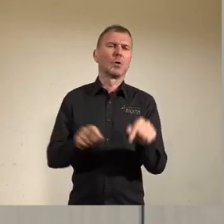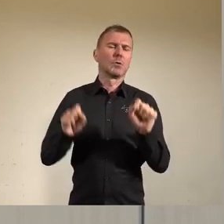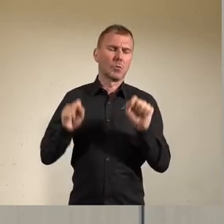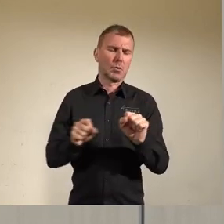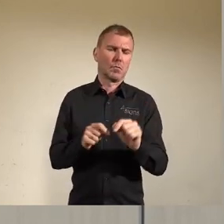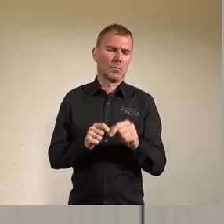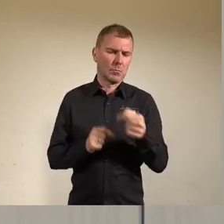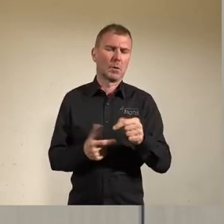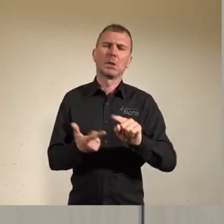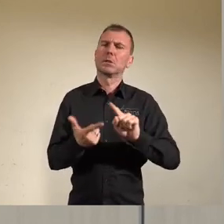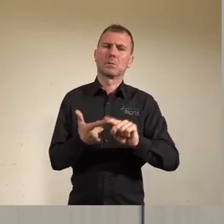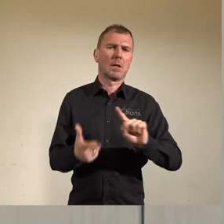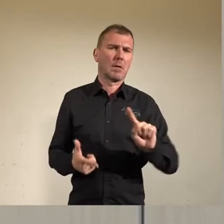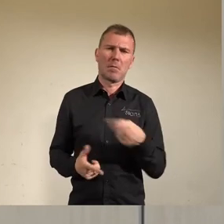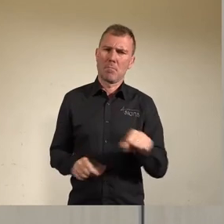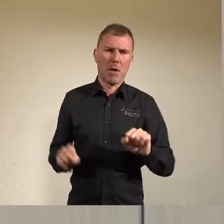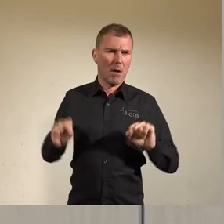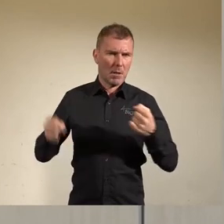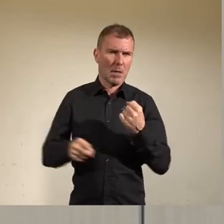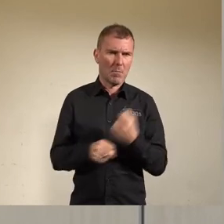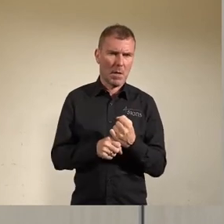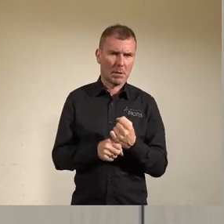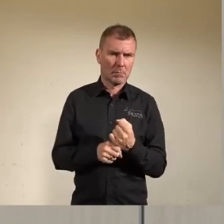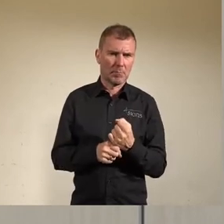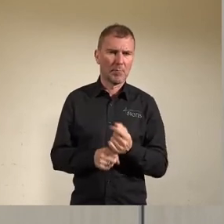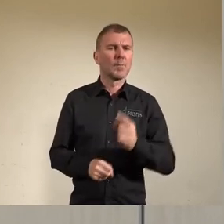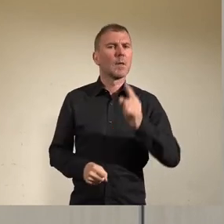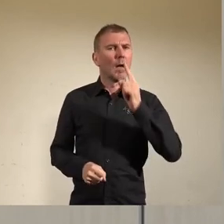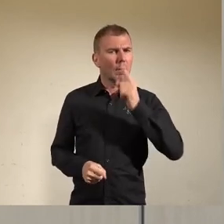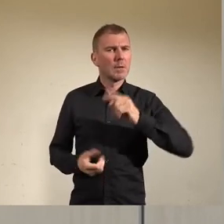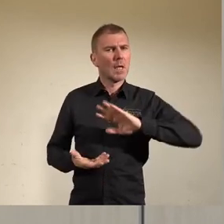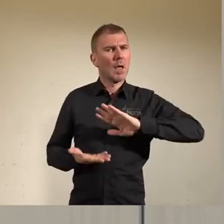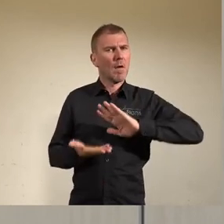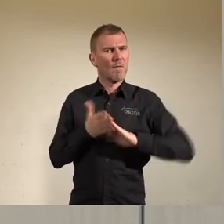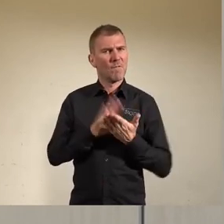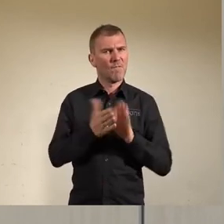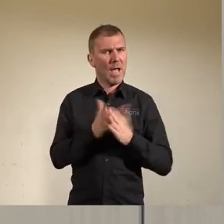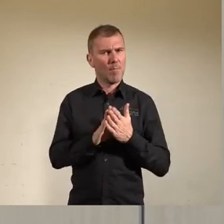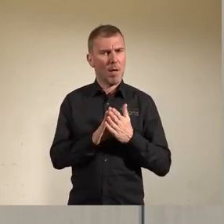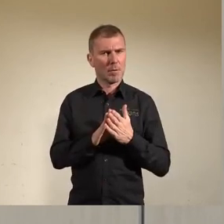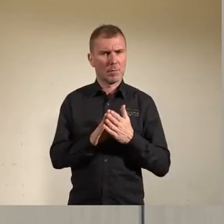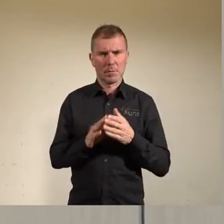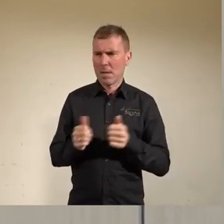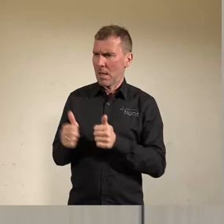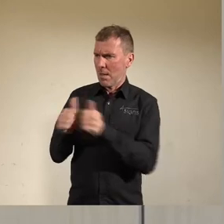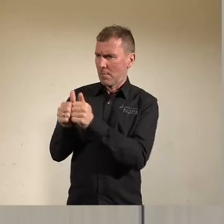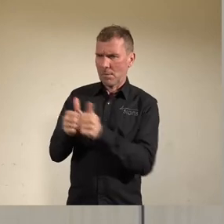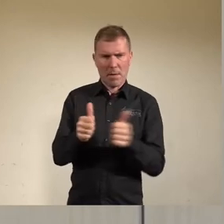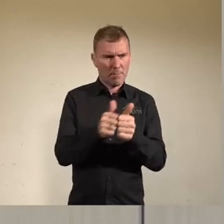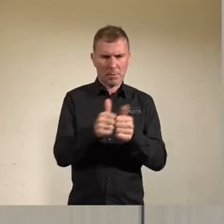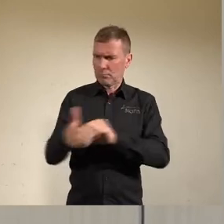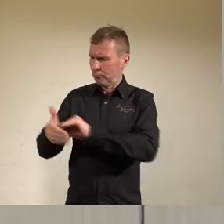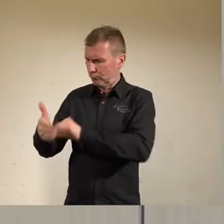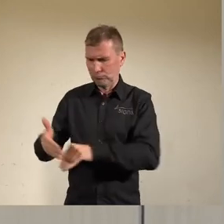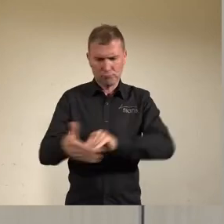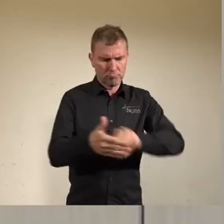wir auch ein zweites Mal tun, wenn wir die entsprechenden Vereinbarungen mit den beiden Partnern unter Dach und Fach haben.